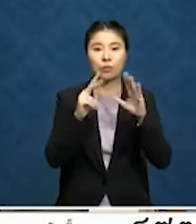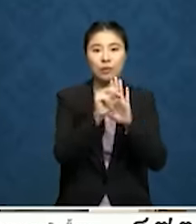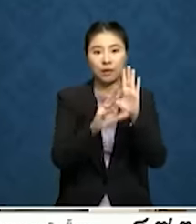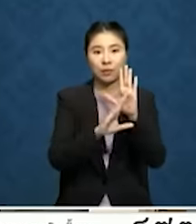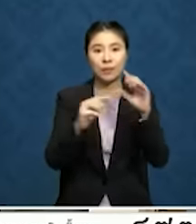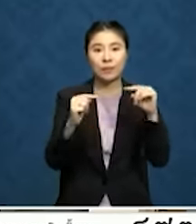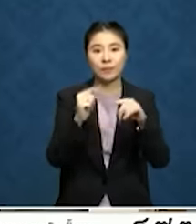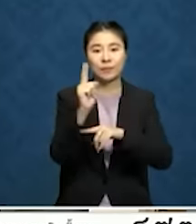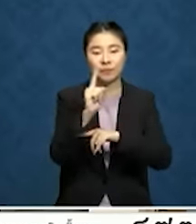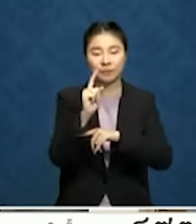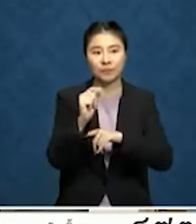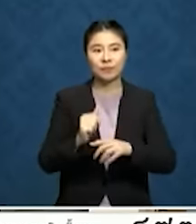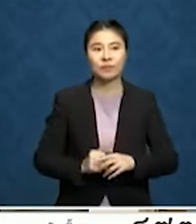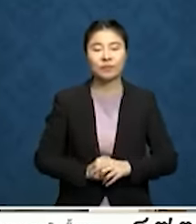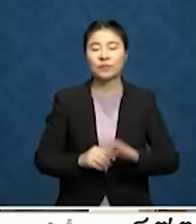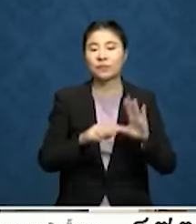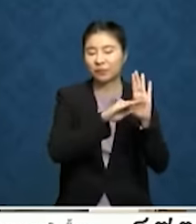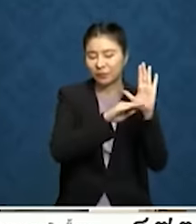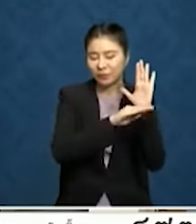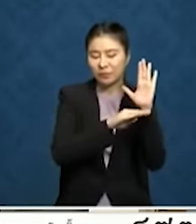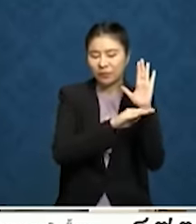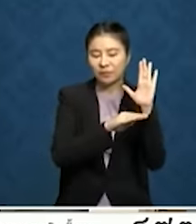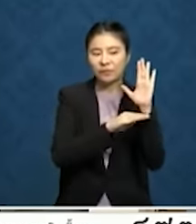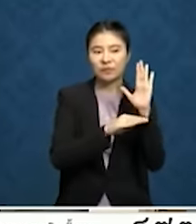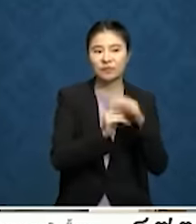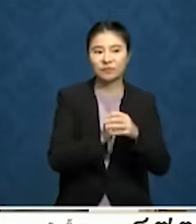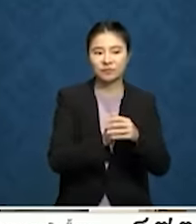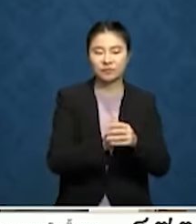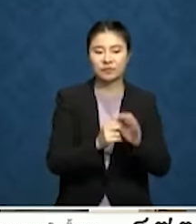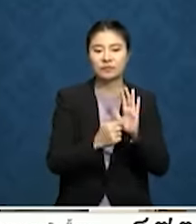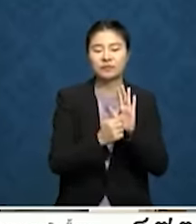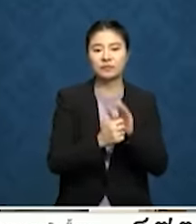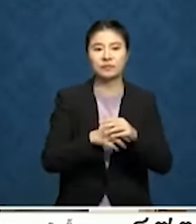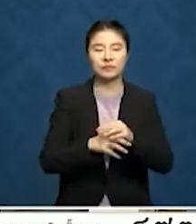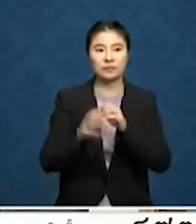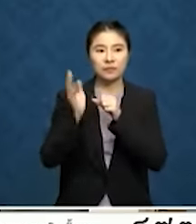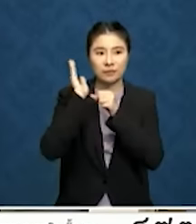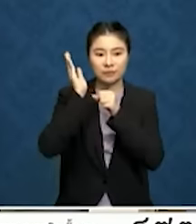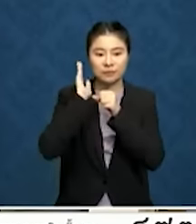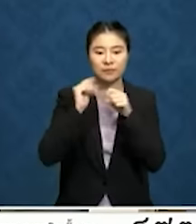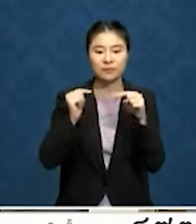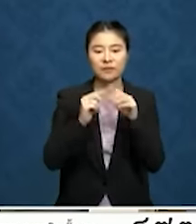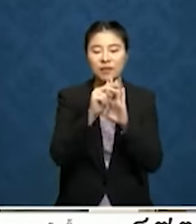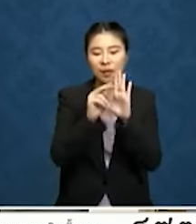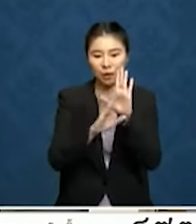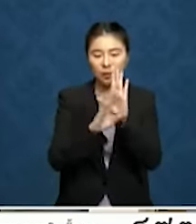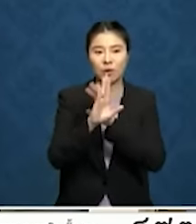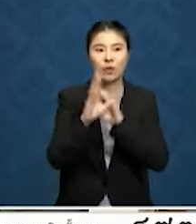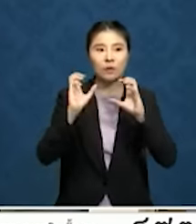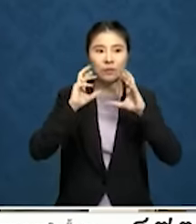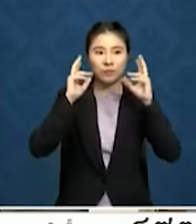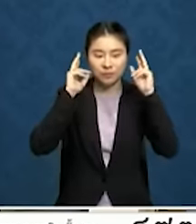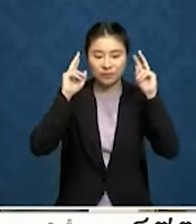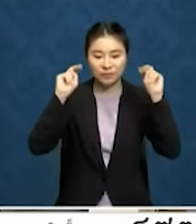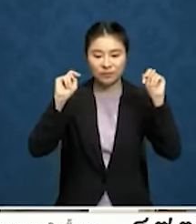อันนั้นก็เป็นอีกขั้นตอนหนึ่งตอนที่มีการเสนอนโยบายหลังจากที่นายกรัฐมนตรีที่เ